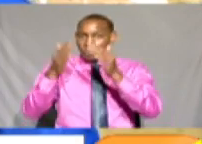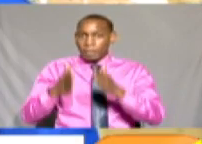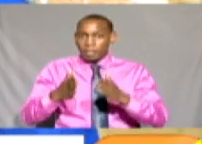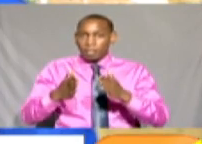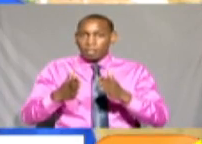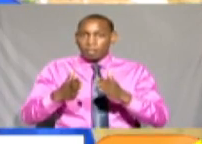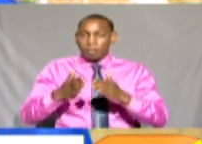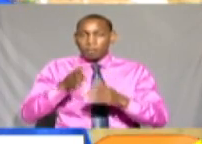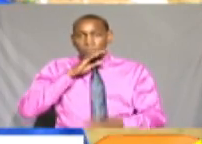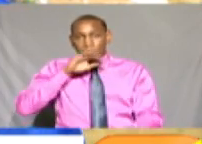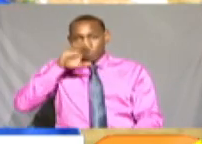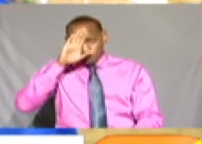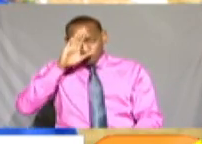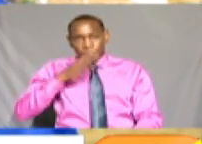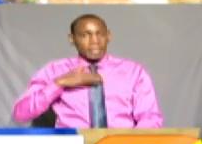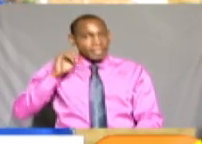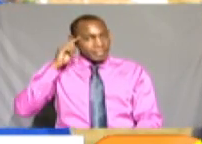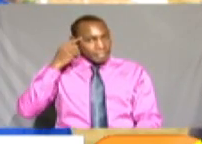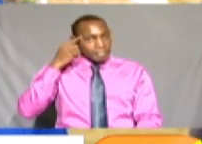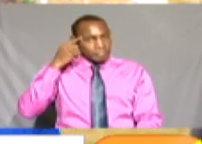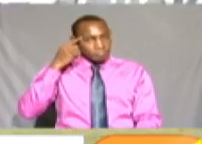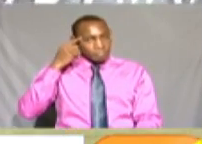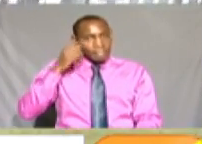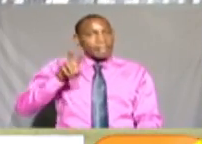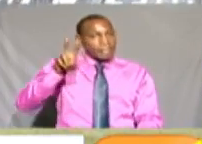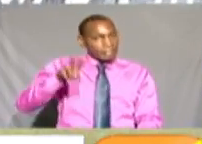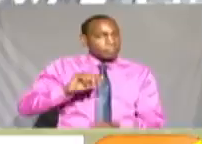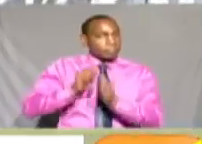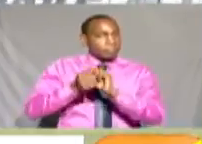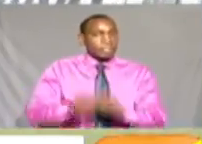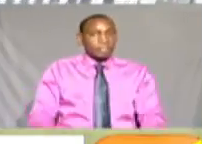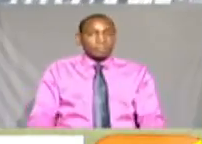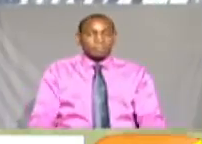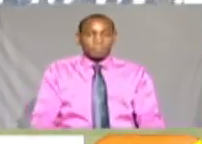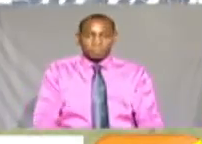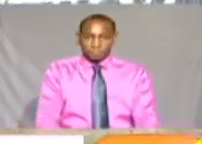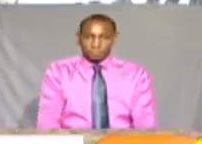walishuka chini. Kwa hivyo nafikiri ni kitu ya mental, kitu ya kiakili.